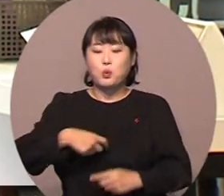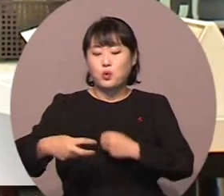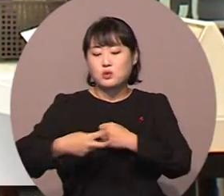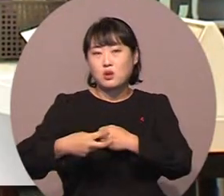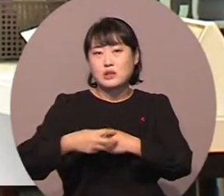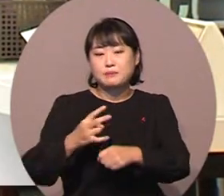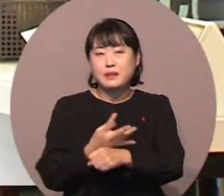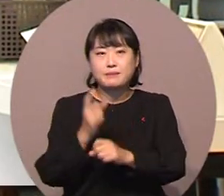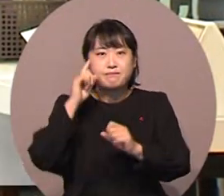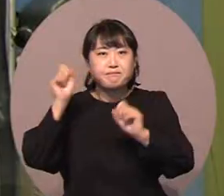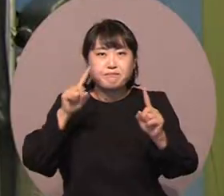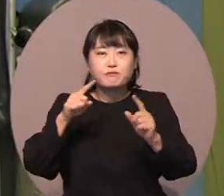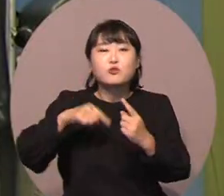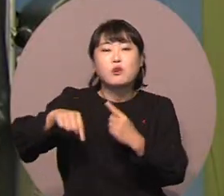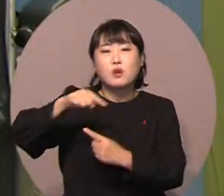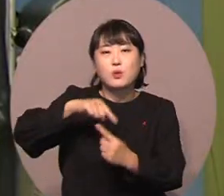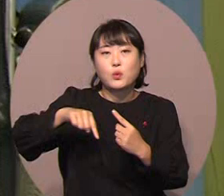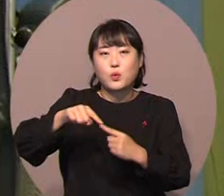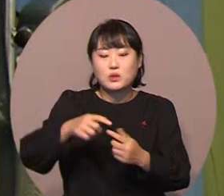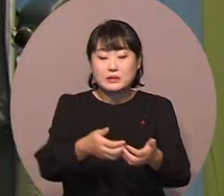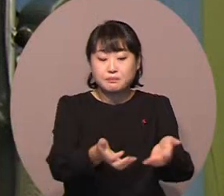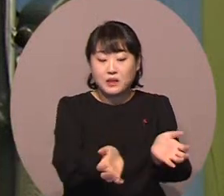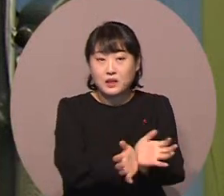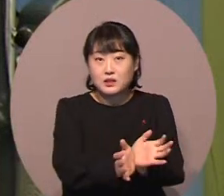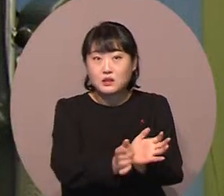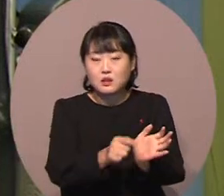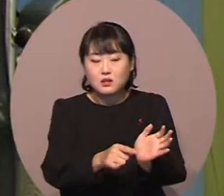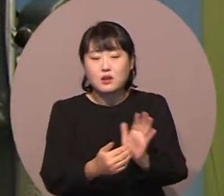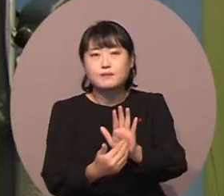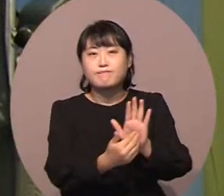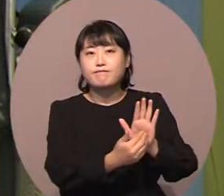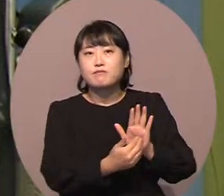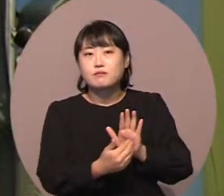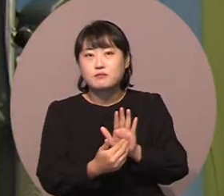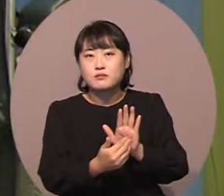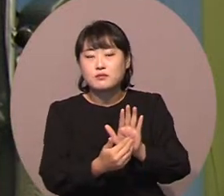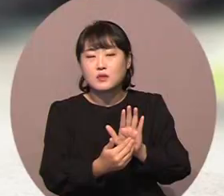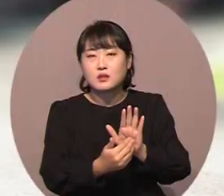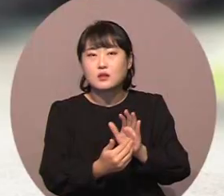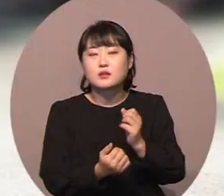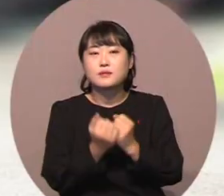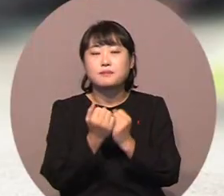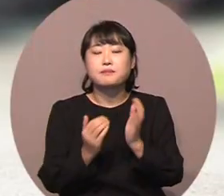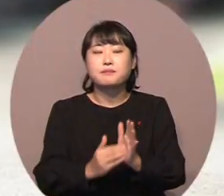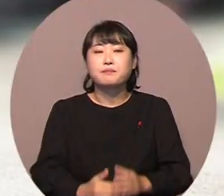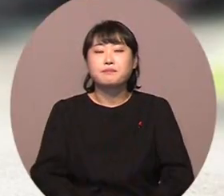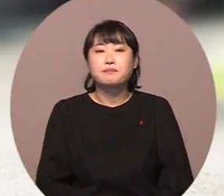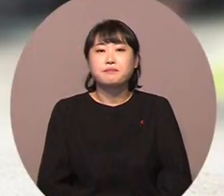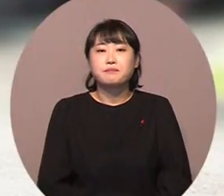유지하고 감염병 환자 집단 발생에 대응할 계획이라고 설명했습니다 DA